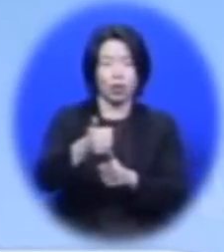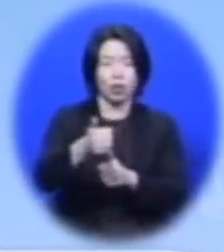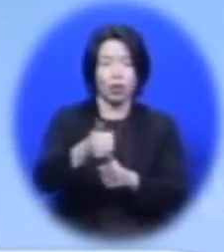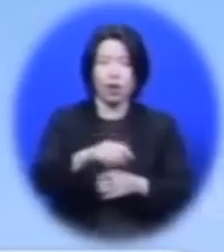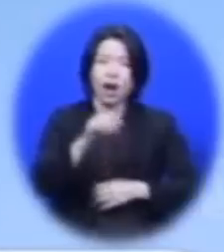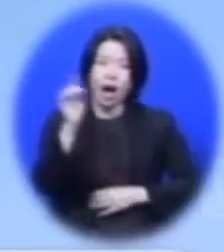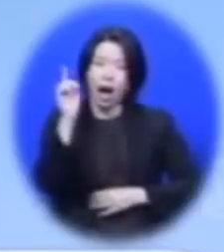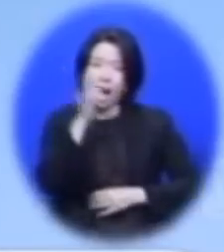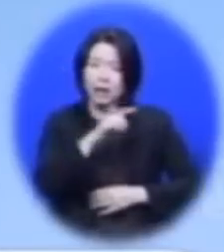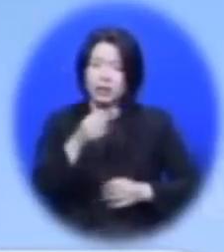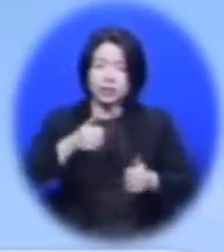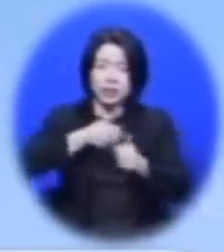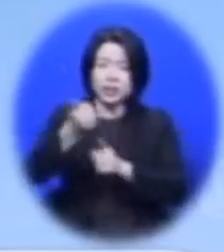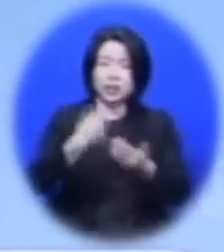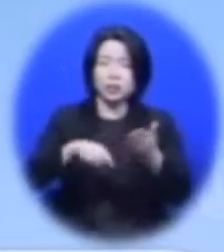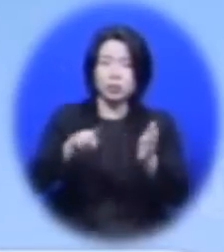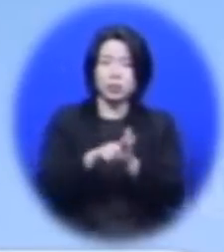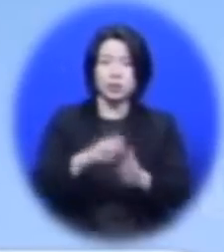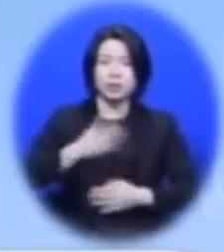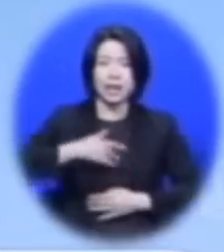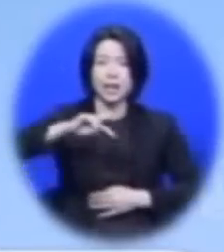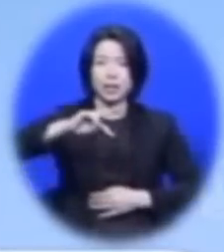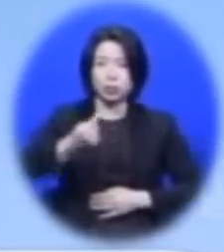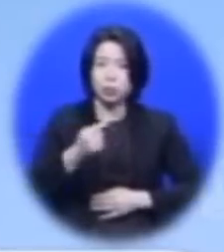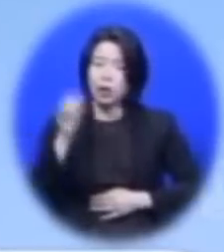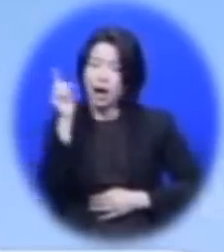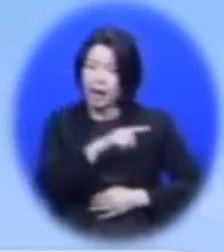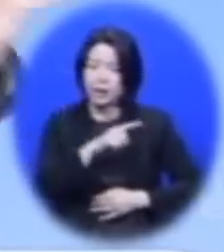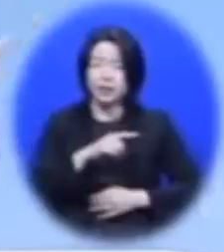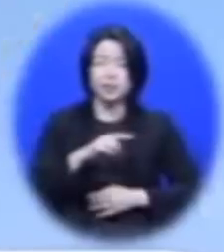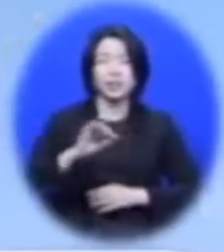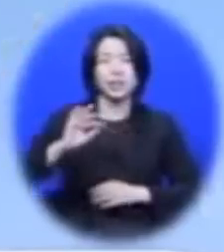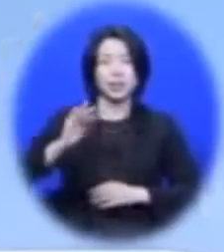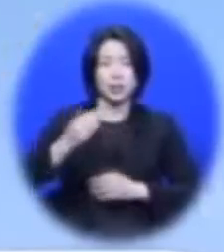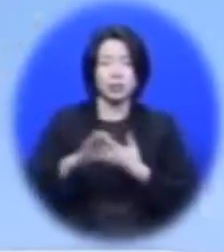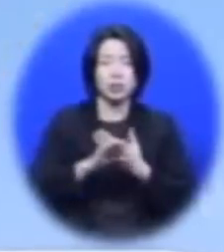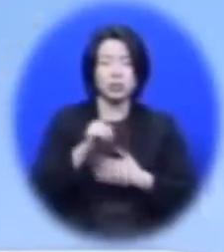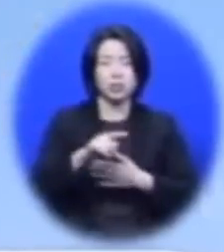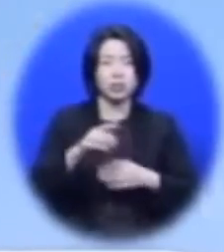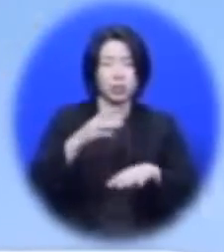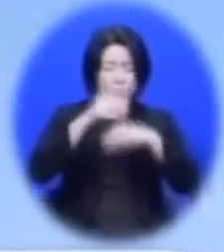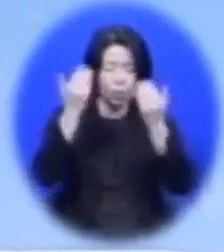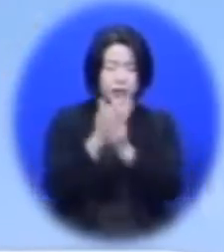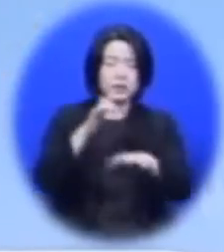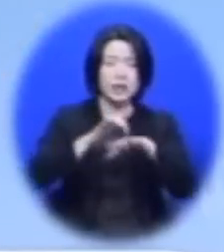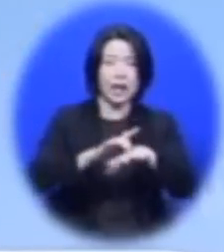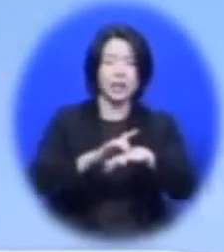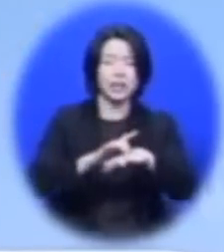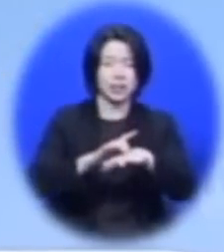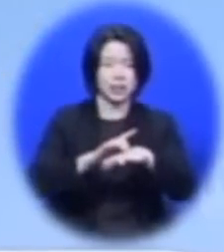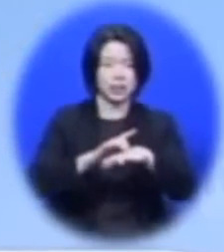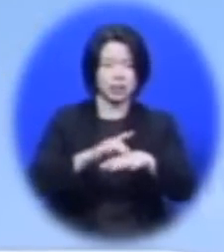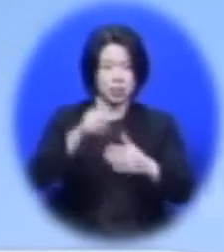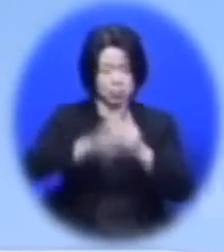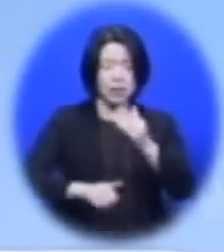이기려고 악과 싸우려고 나도 악해지면 완전히 마귀에게 당하는 거죠.